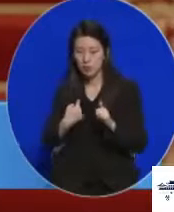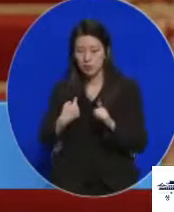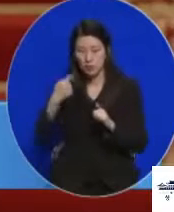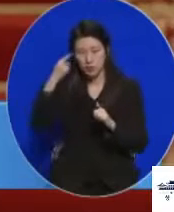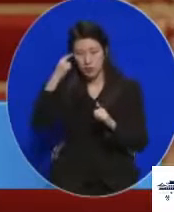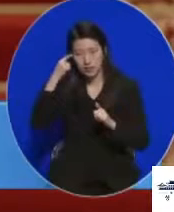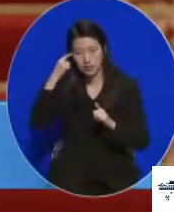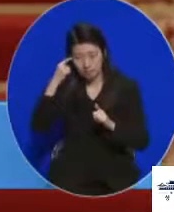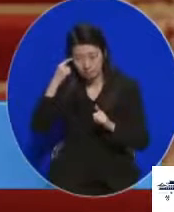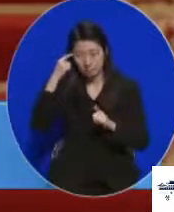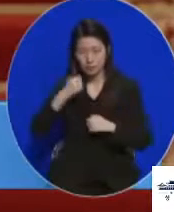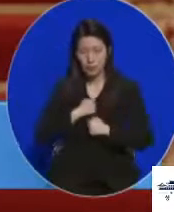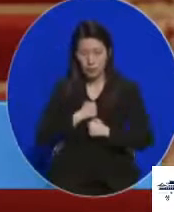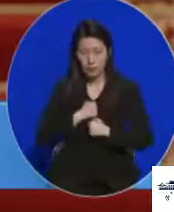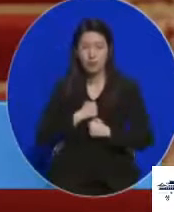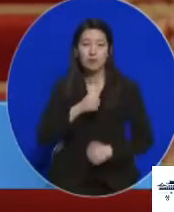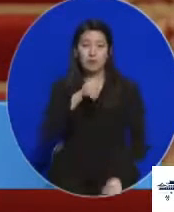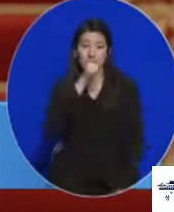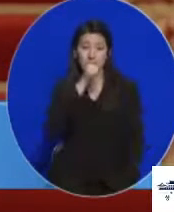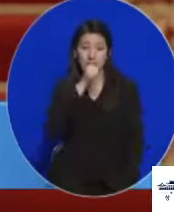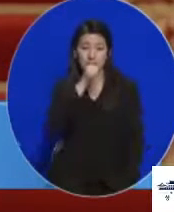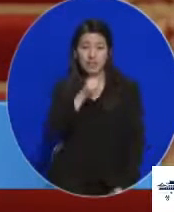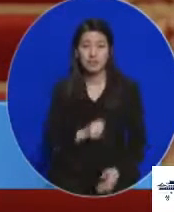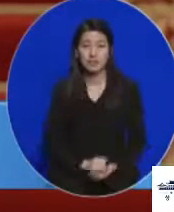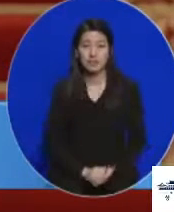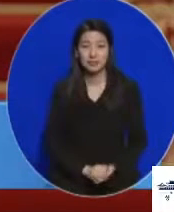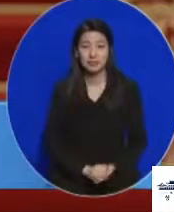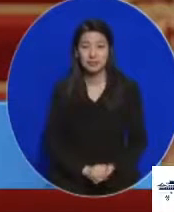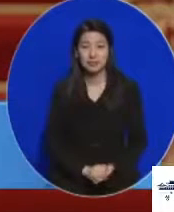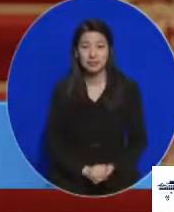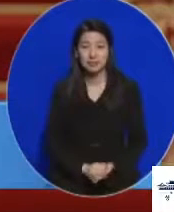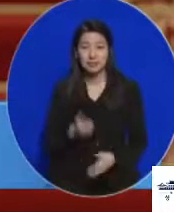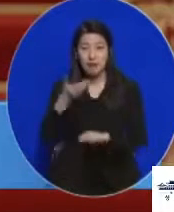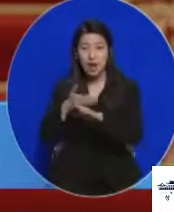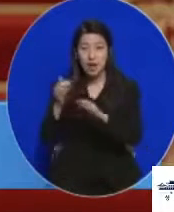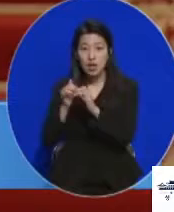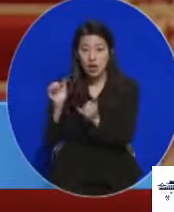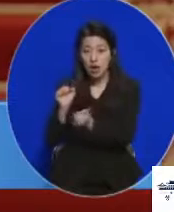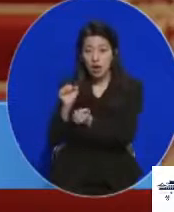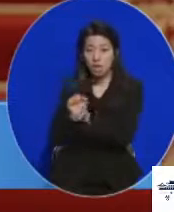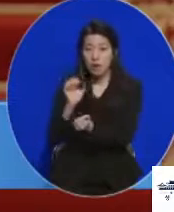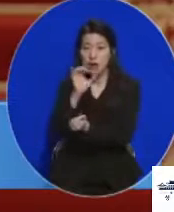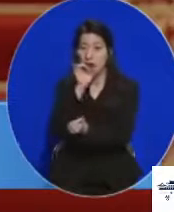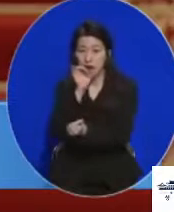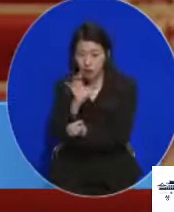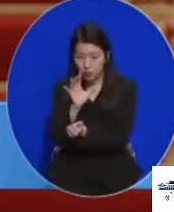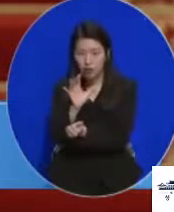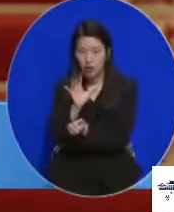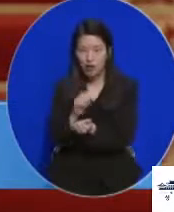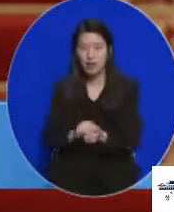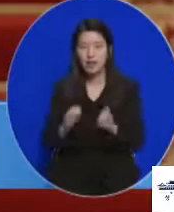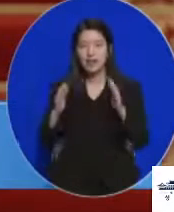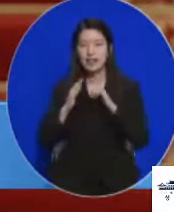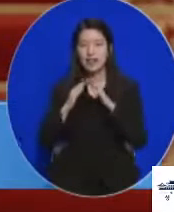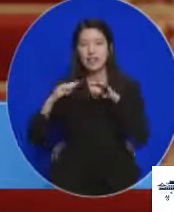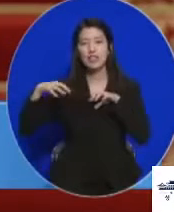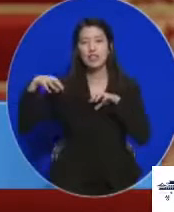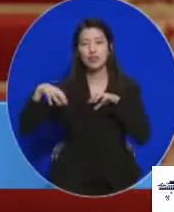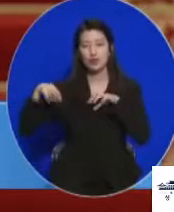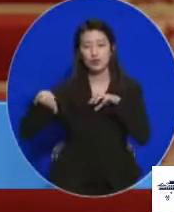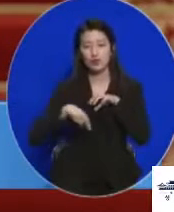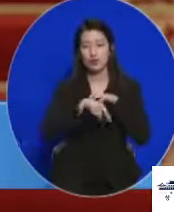우리 국민들은 이 9시 안전히 꽃 나이 안전 이라는 지극히 평범한 진실을